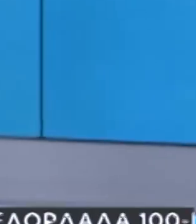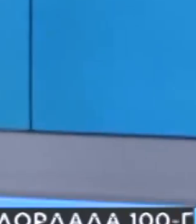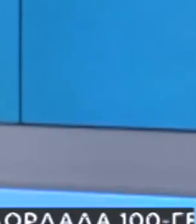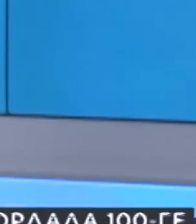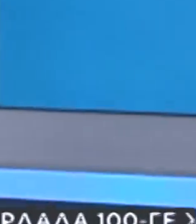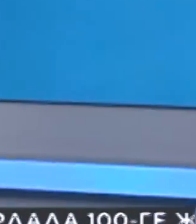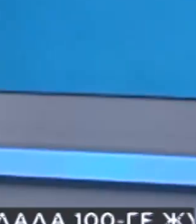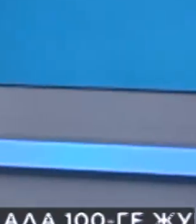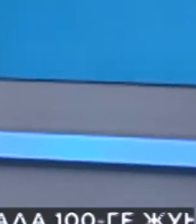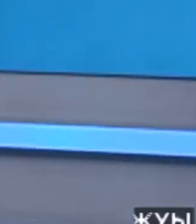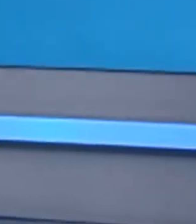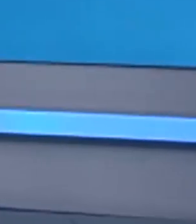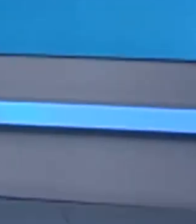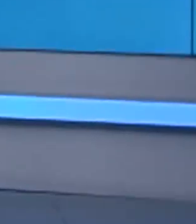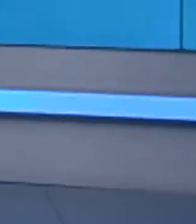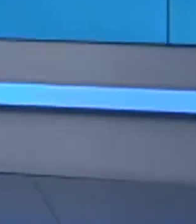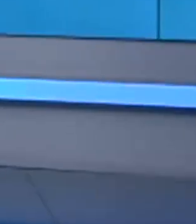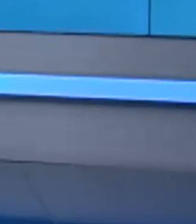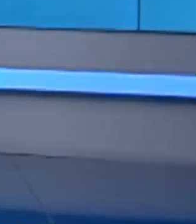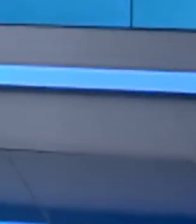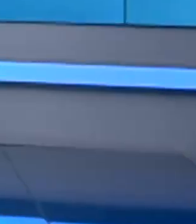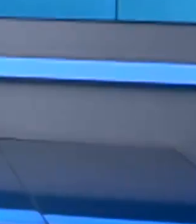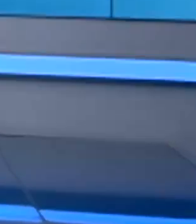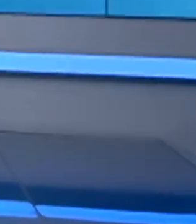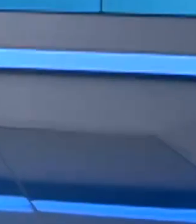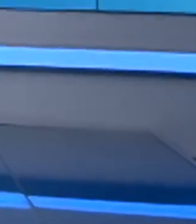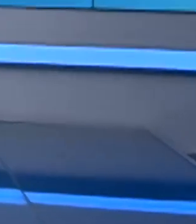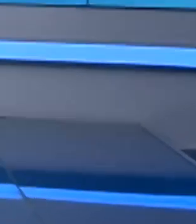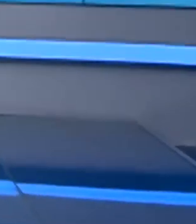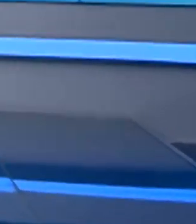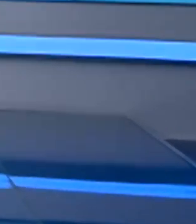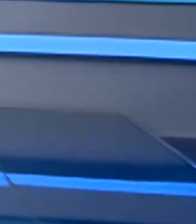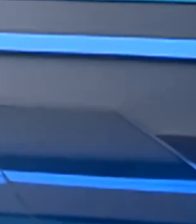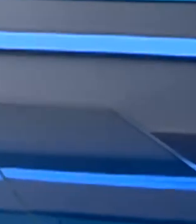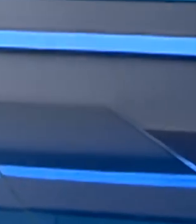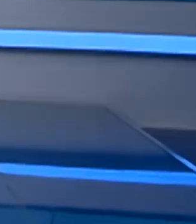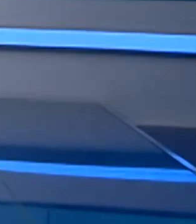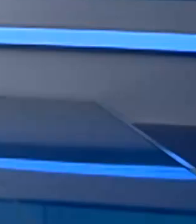Әзірге айтарымыз осы, бізде өткен ақпараттарды Телеграм қосымшасынан